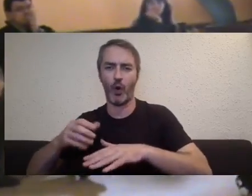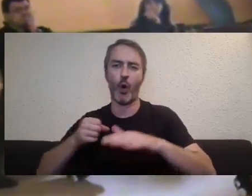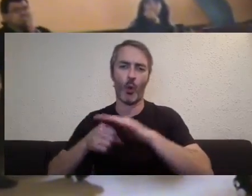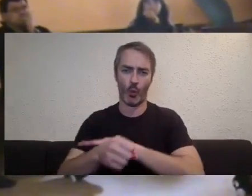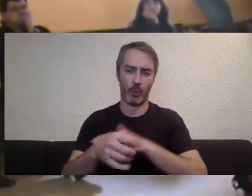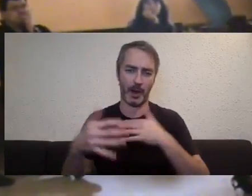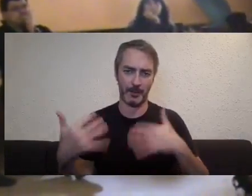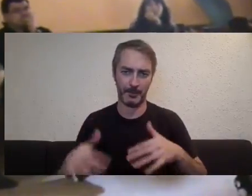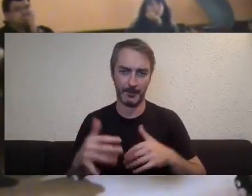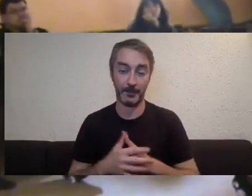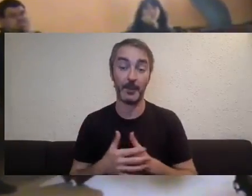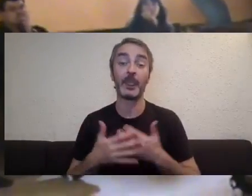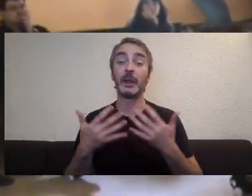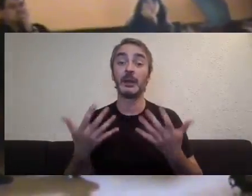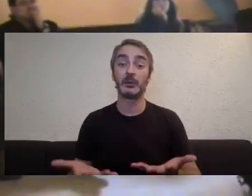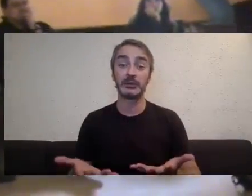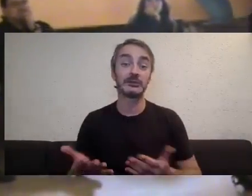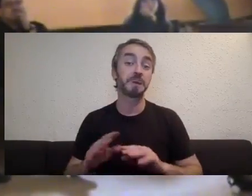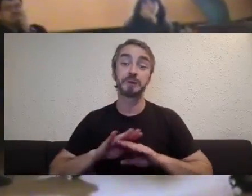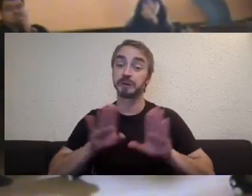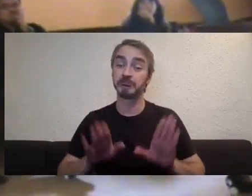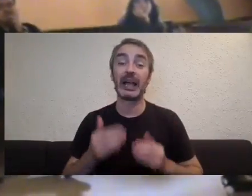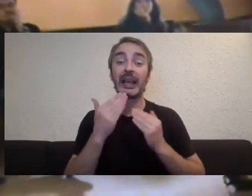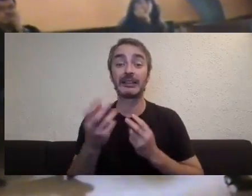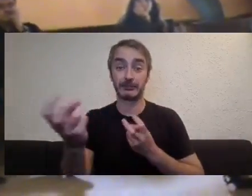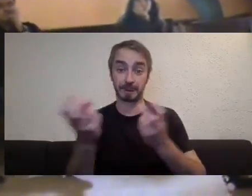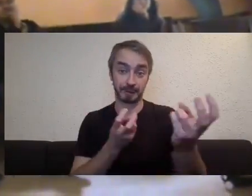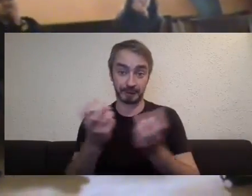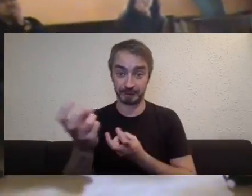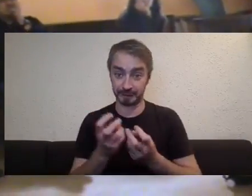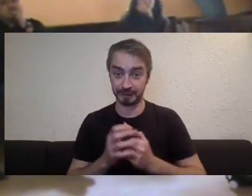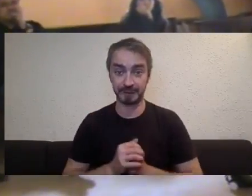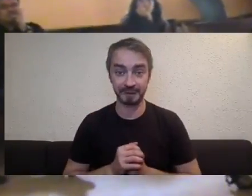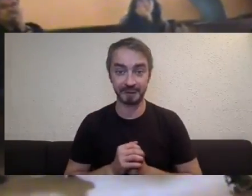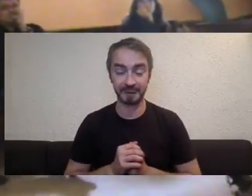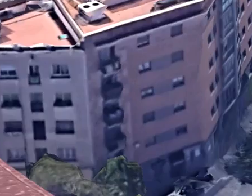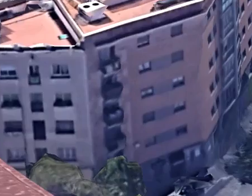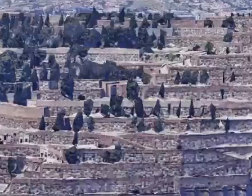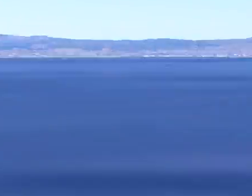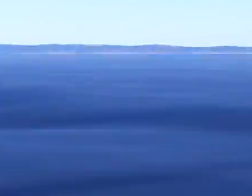I, bueno, a partir d'aquí, doncs, dir que gràcies per venir.